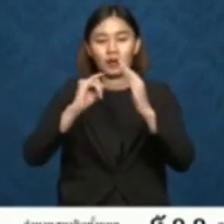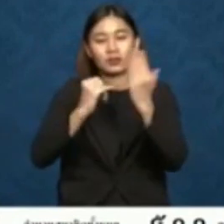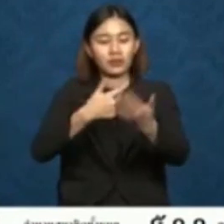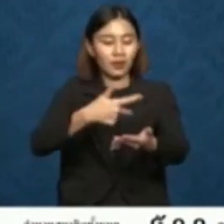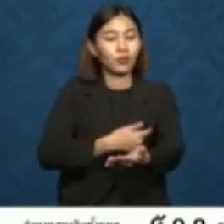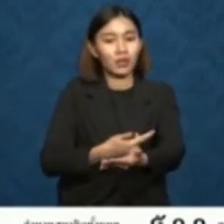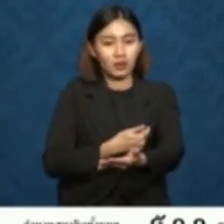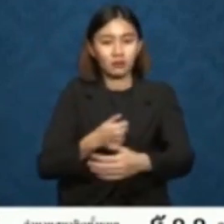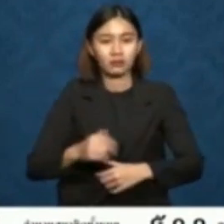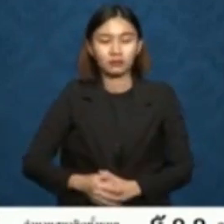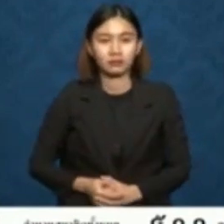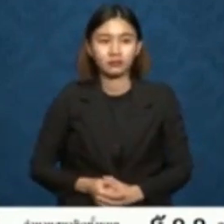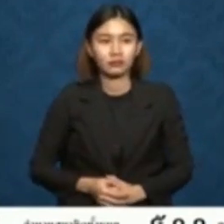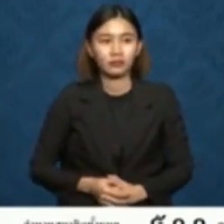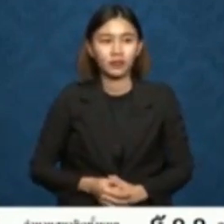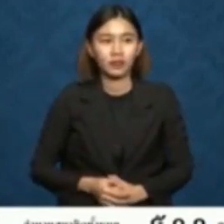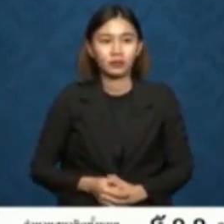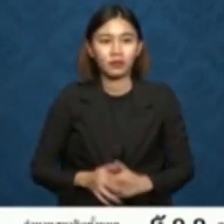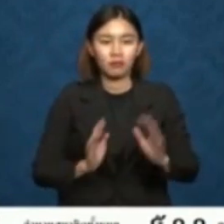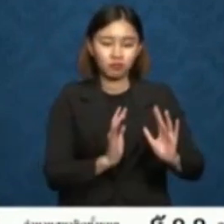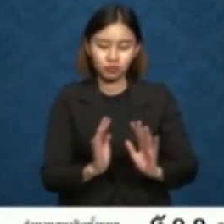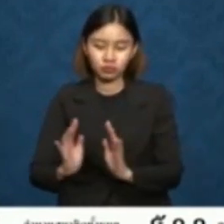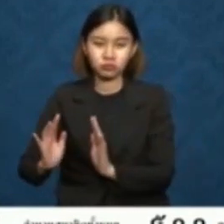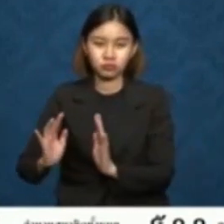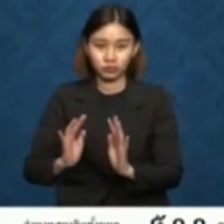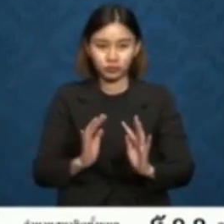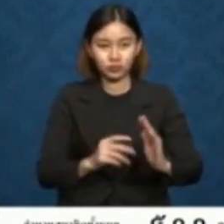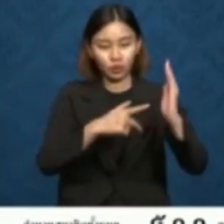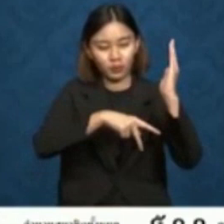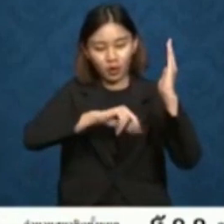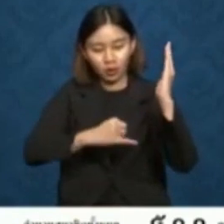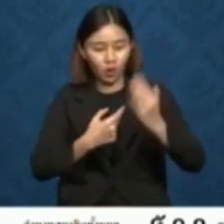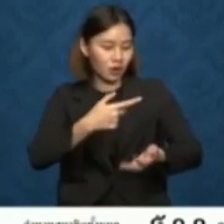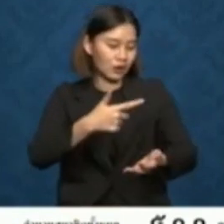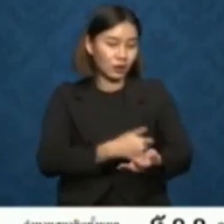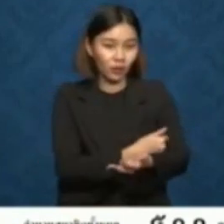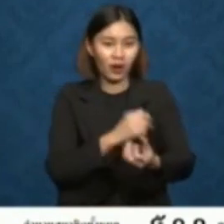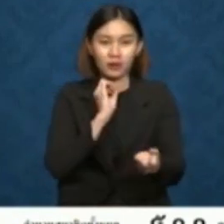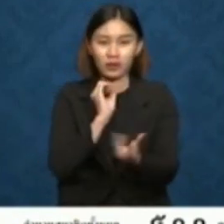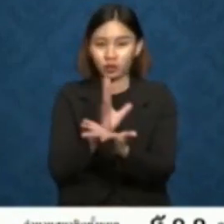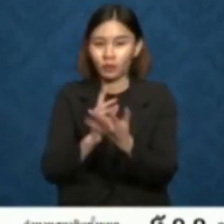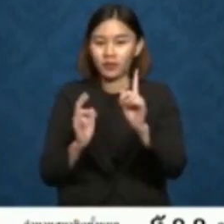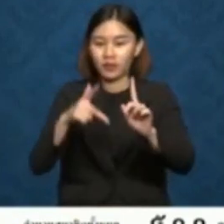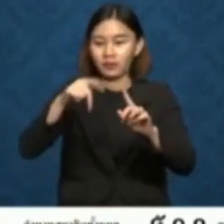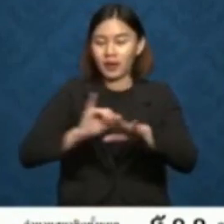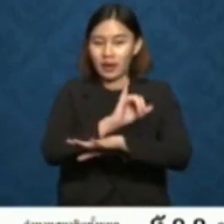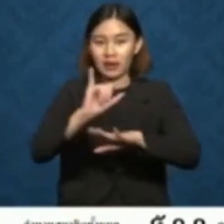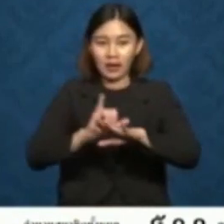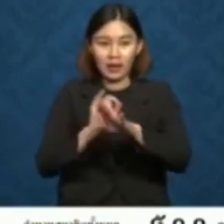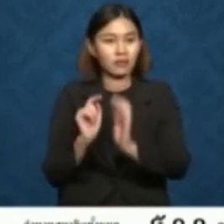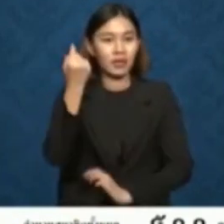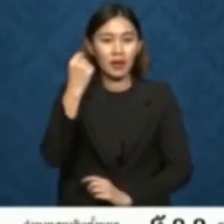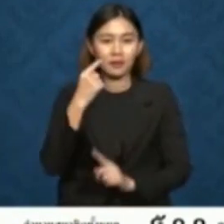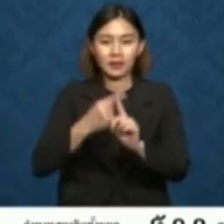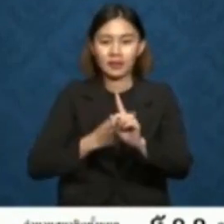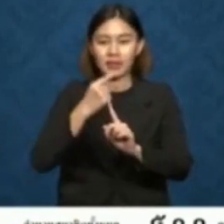ท่องเที่ยวสำคัญเลยของจังหวัดภูเก็ตทำให้แนวปะการังครับในจังหวัดภูเก็ตและพังงาเนี่ยได้รับผลกระทบเป็นหลายพันไร่นะ